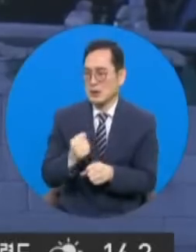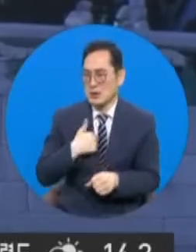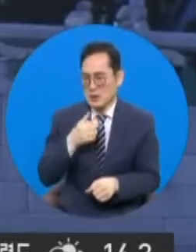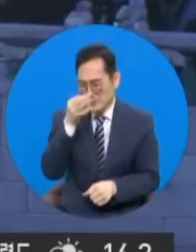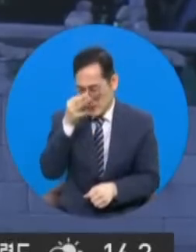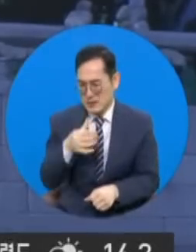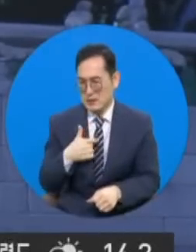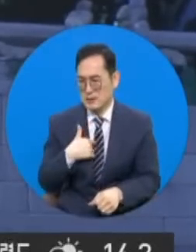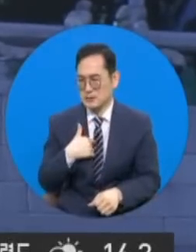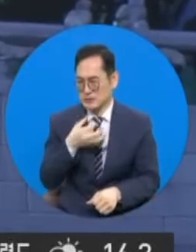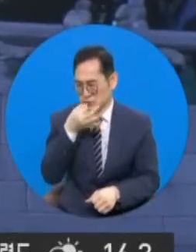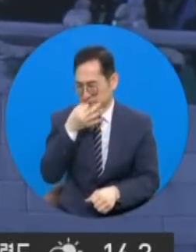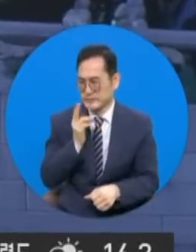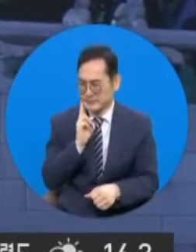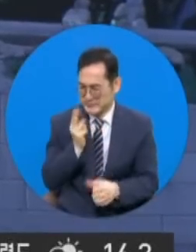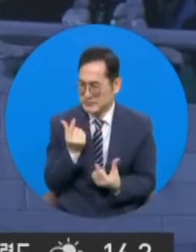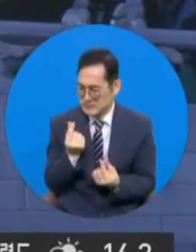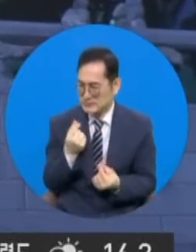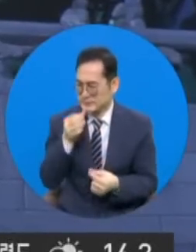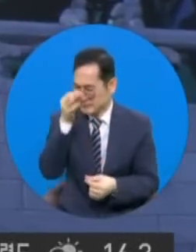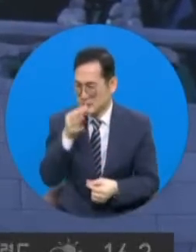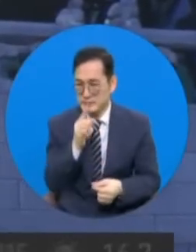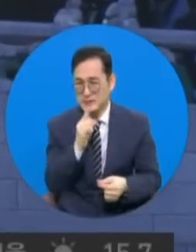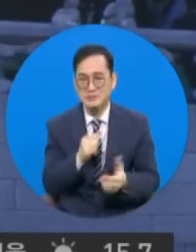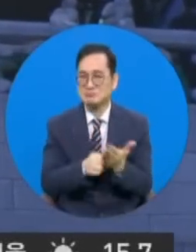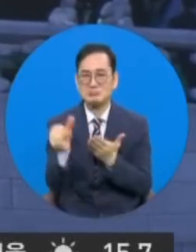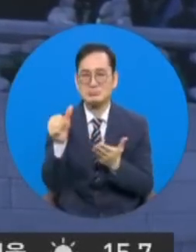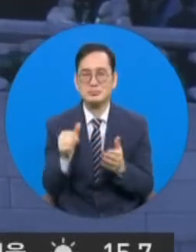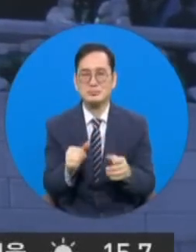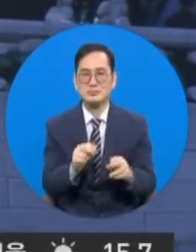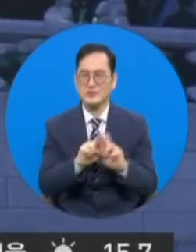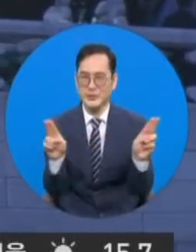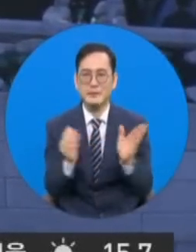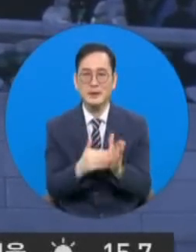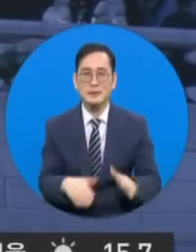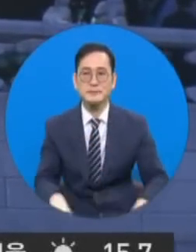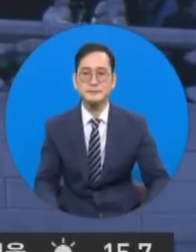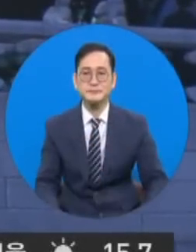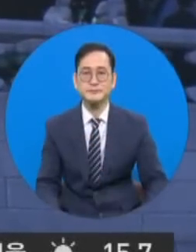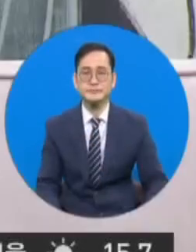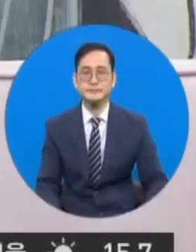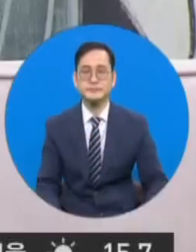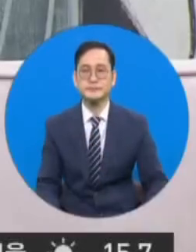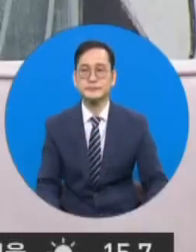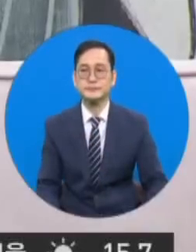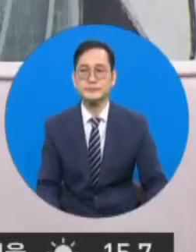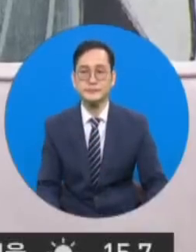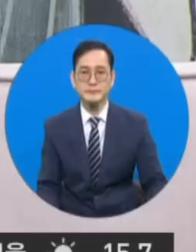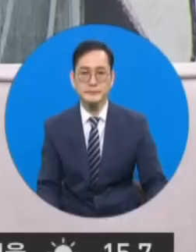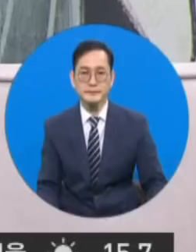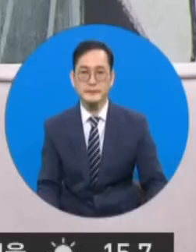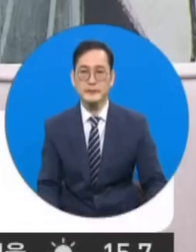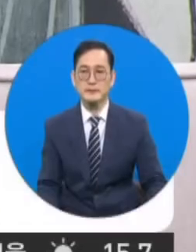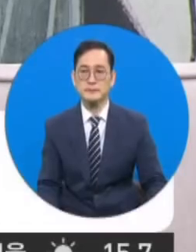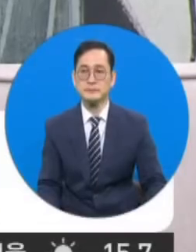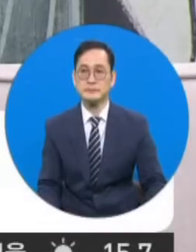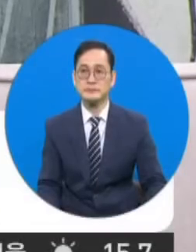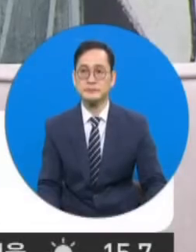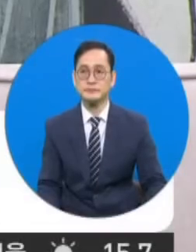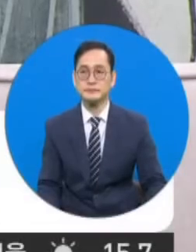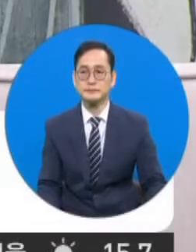자 정치권 두 분 의견 한번 들어보겠습니다 먼저 전지수 회원님 일단 처리를 했습니다 뭐